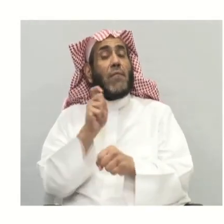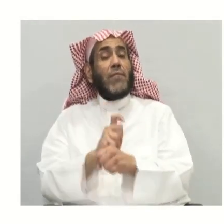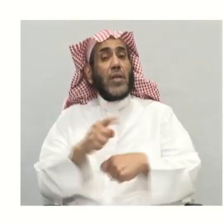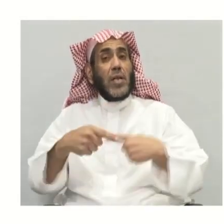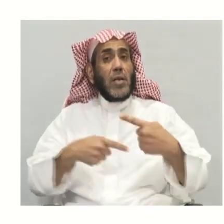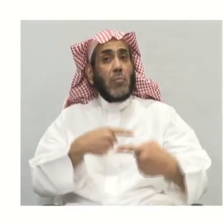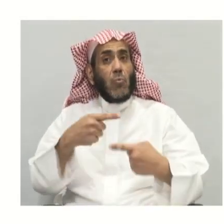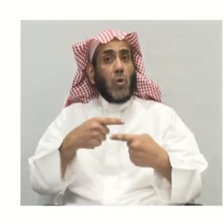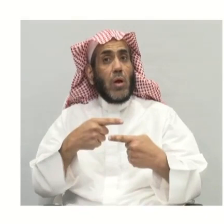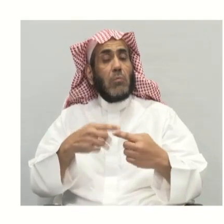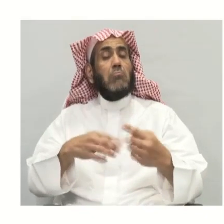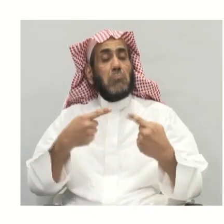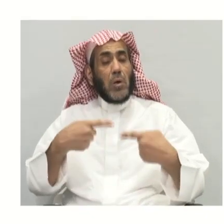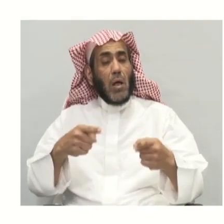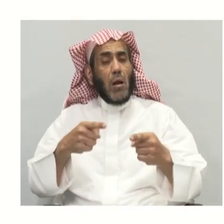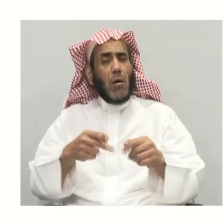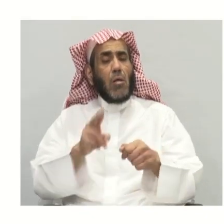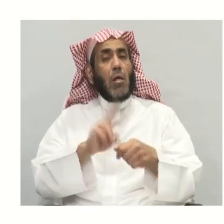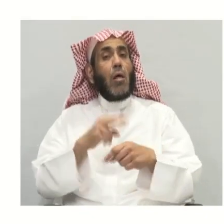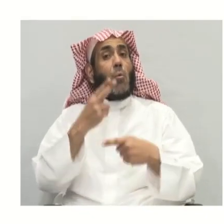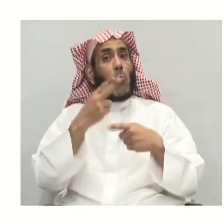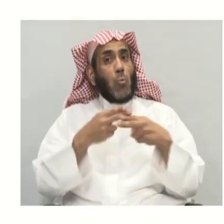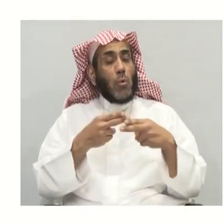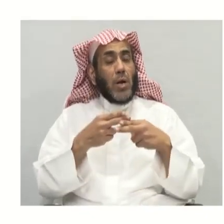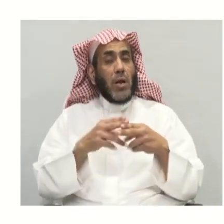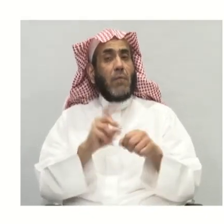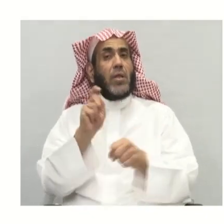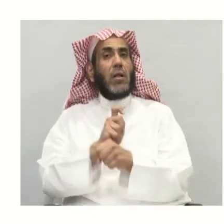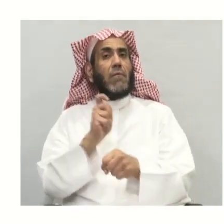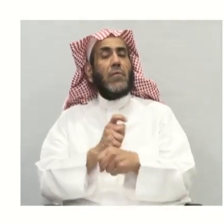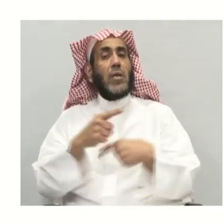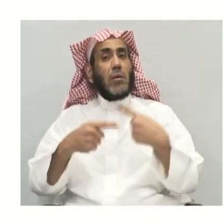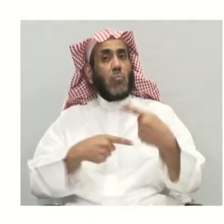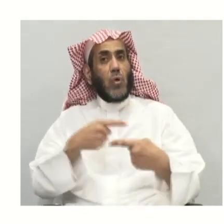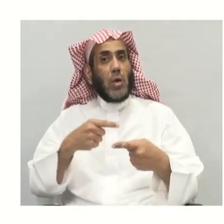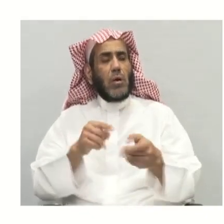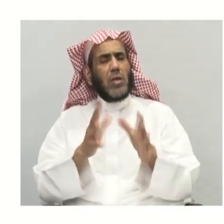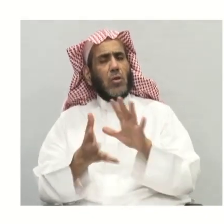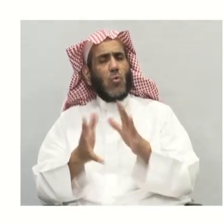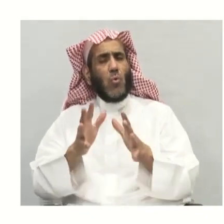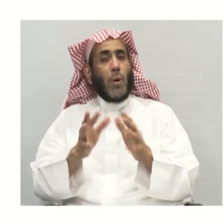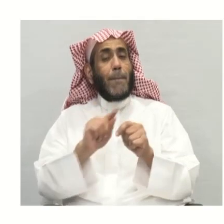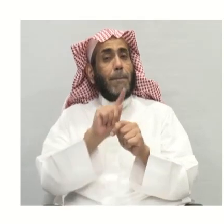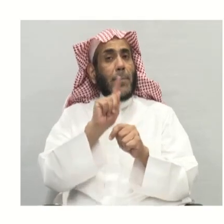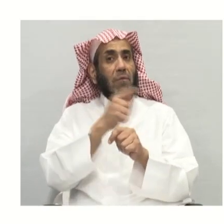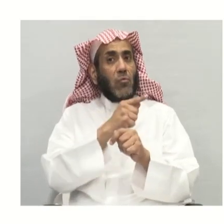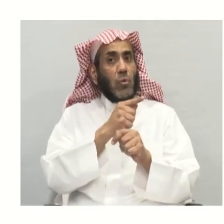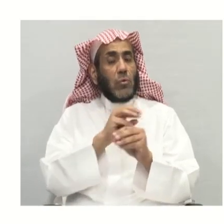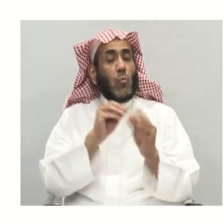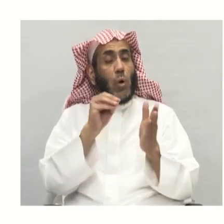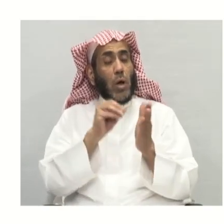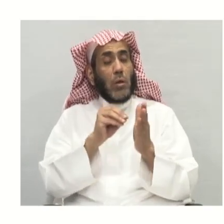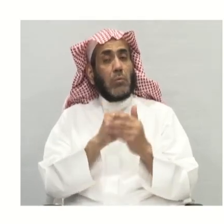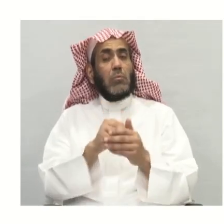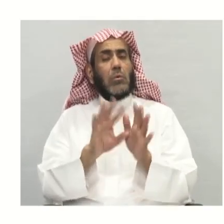كذلك الفعل المضارع اذا كان معربا فان الفعل المضارع هنا قد يكون مرفوعا وايضا من مواضعه